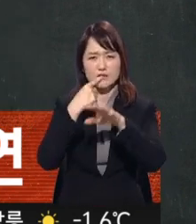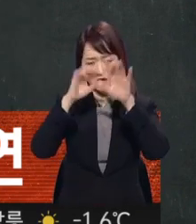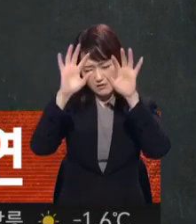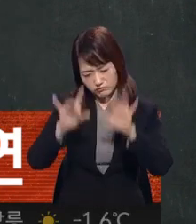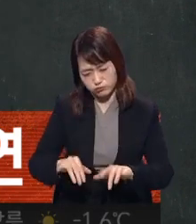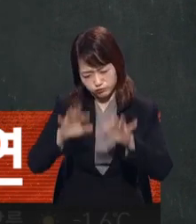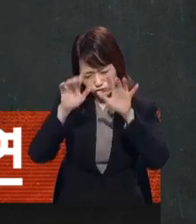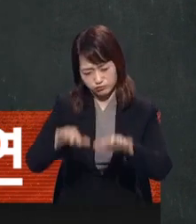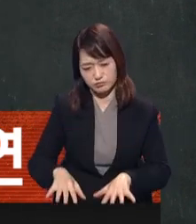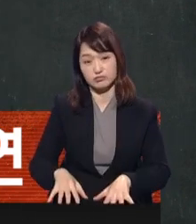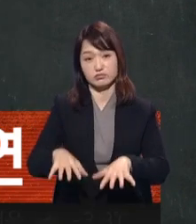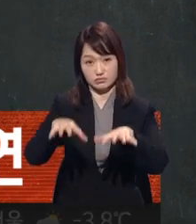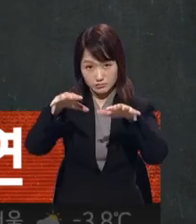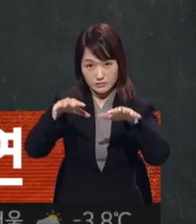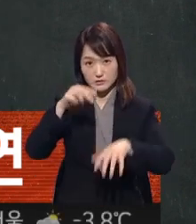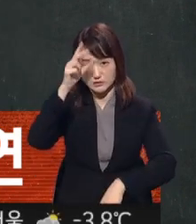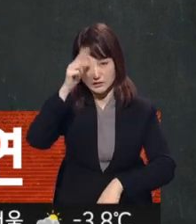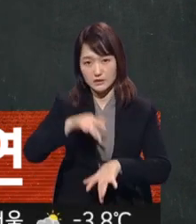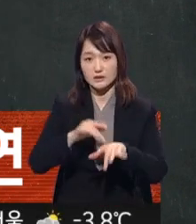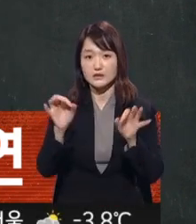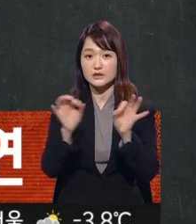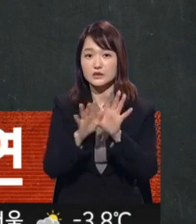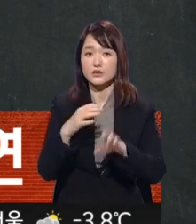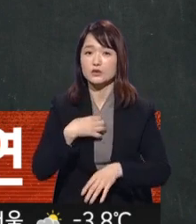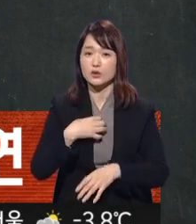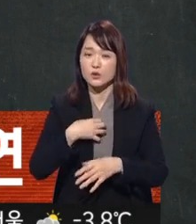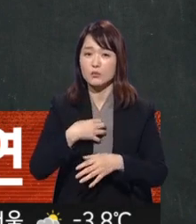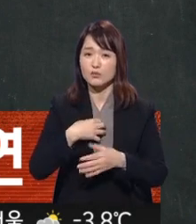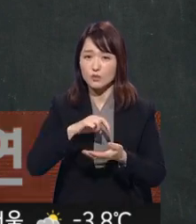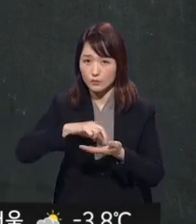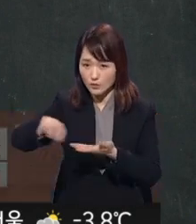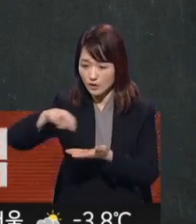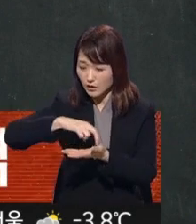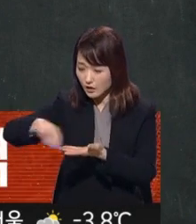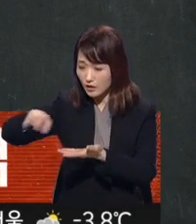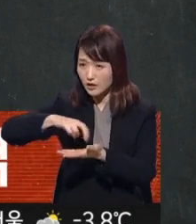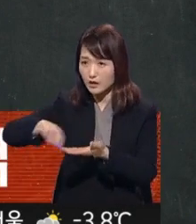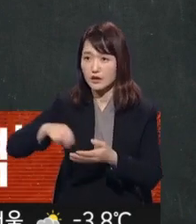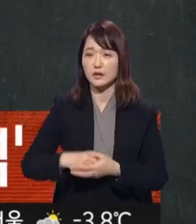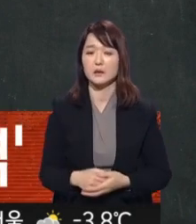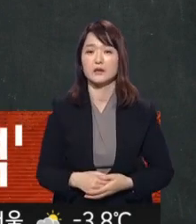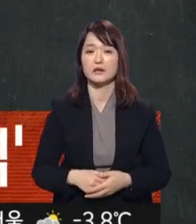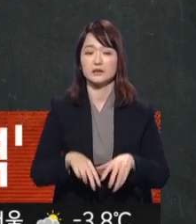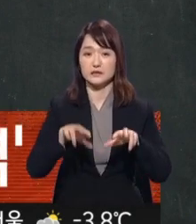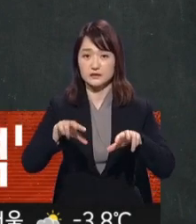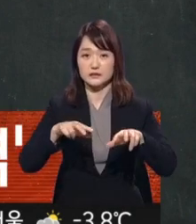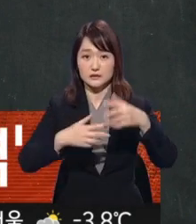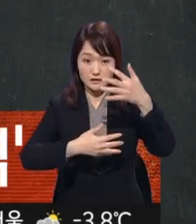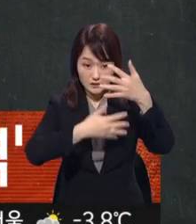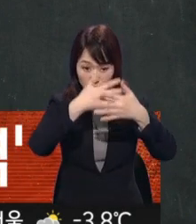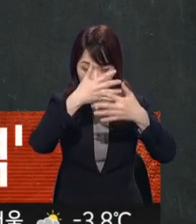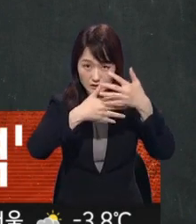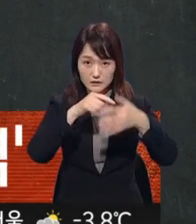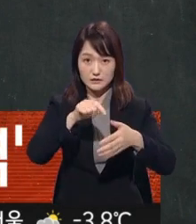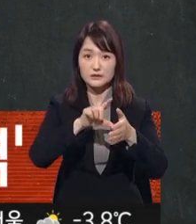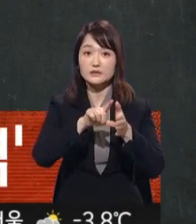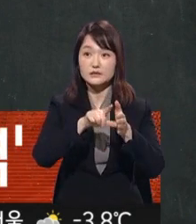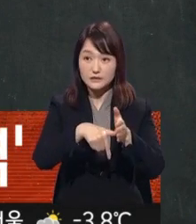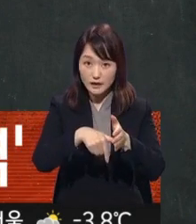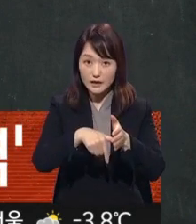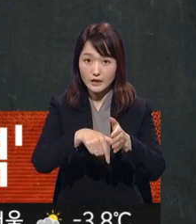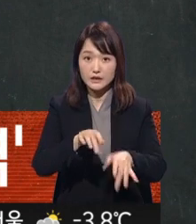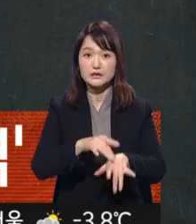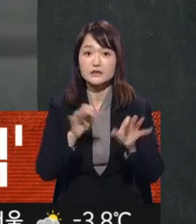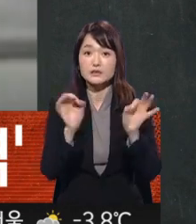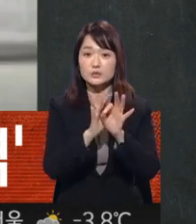경찰도 실종 경보 문자까지 발송을 했는데요 앞서 보신 그 흐릿한 지금 보시는 저 영상 이건 당시 실종